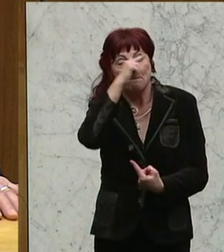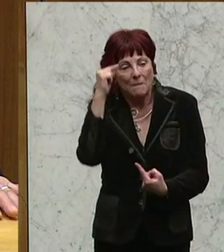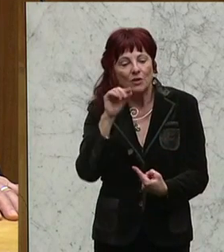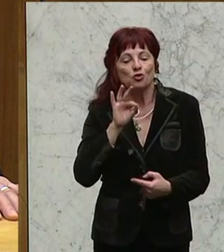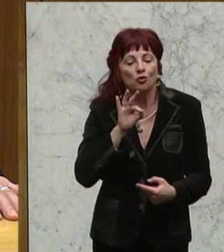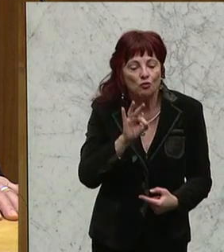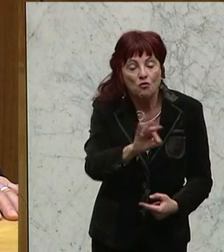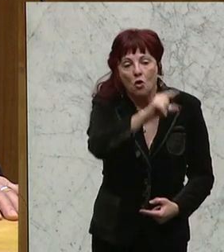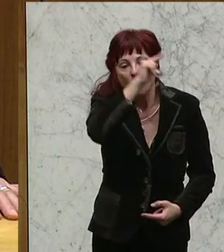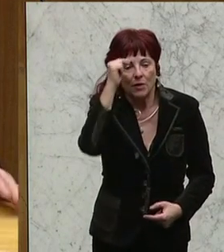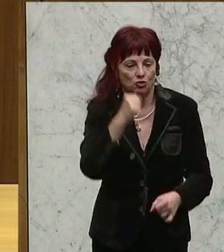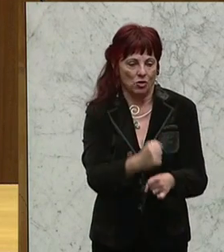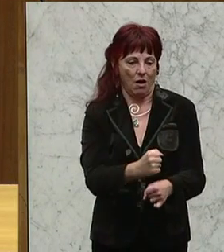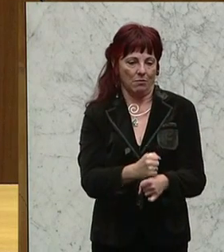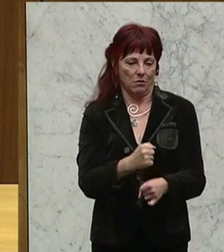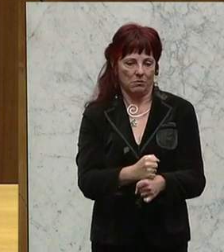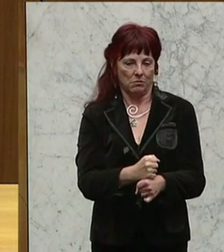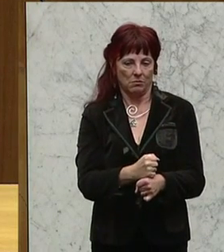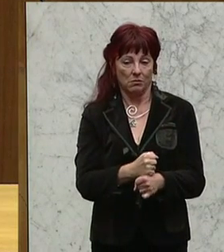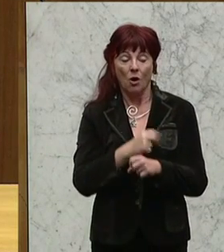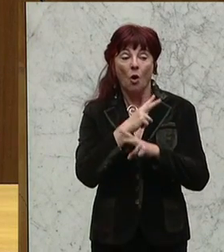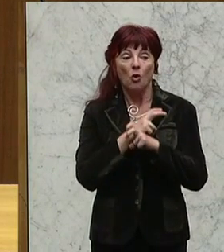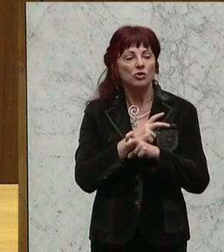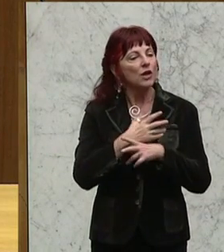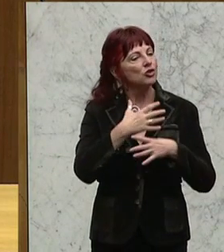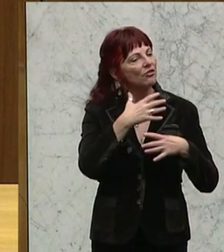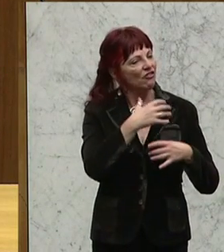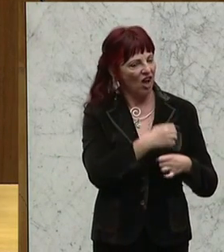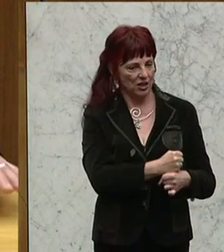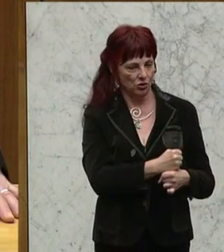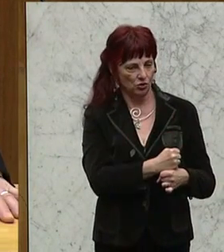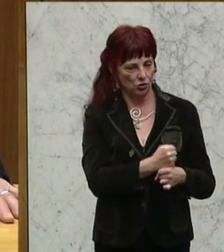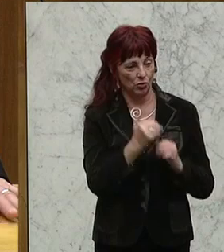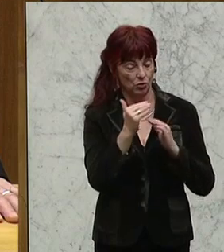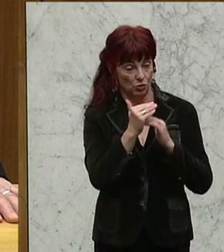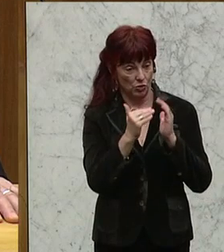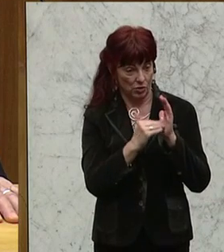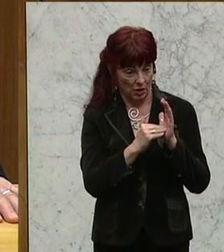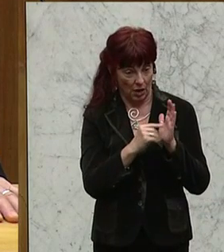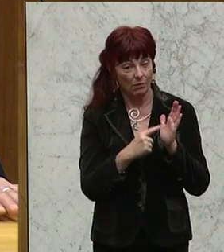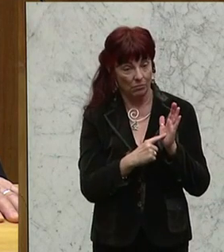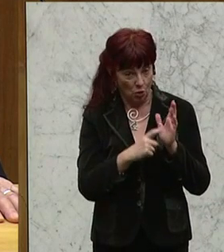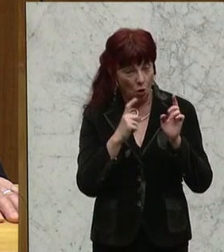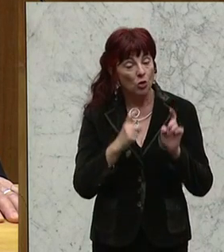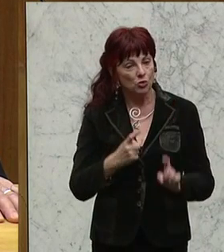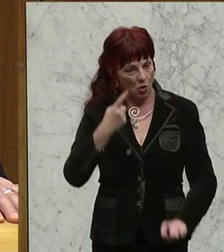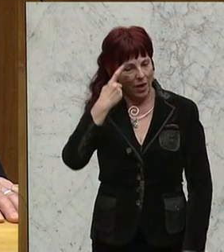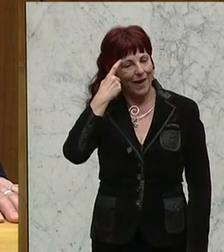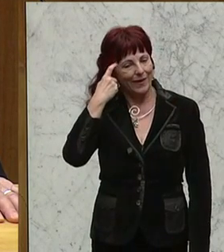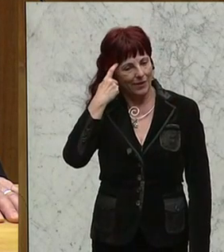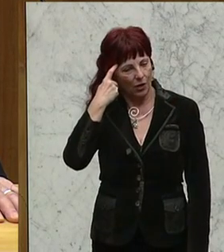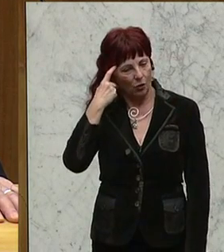Menschen im Rahmen des österreichischen verfassungssystems darf aber jedenfalls gewürdigt werden dass durch die Schaffung der